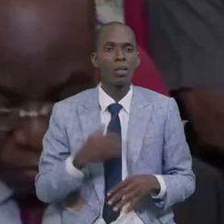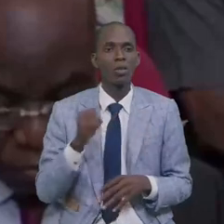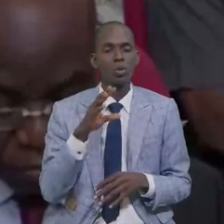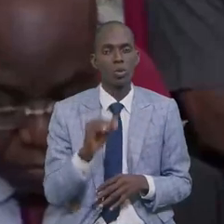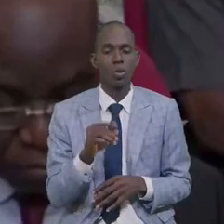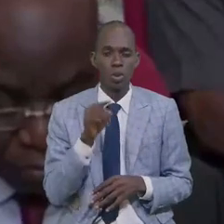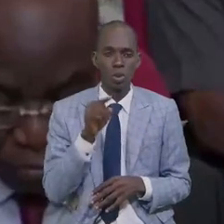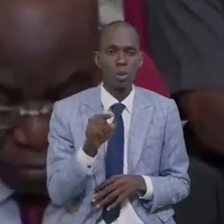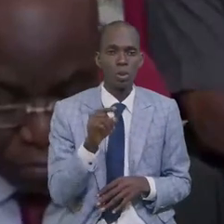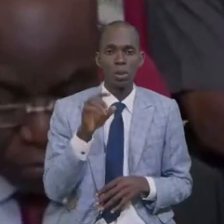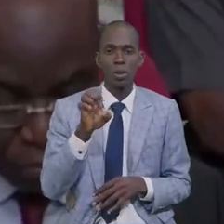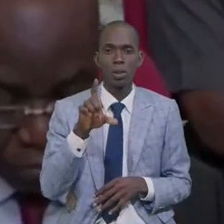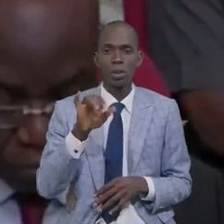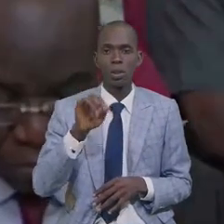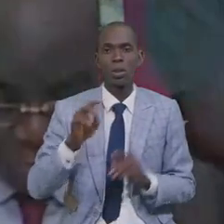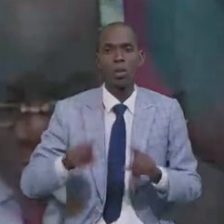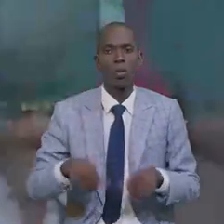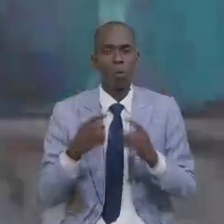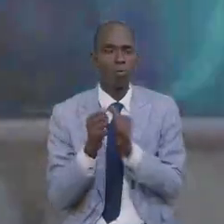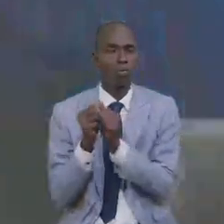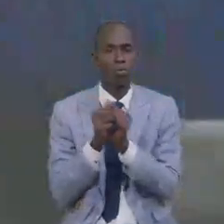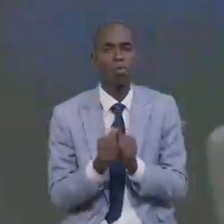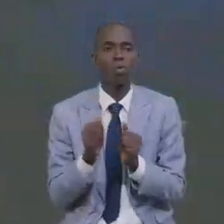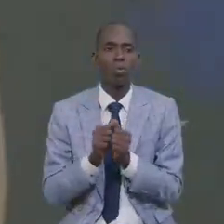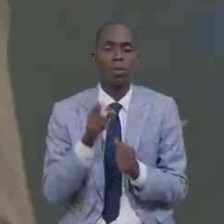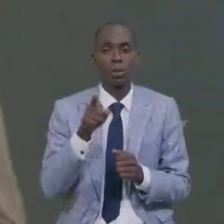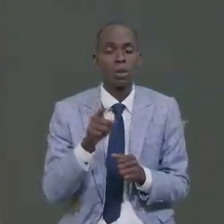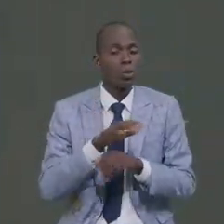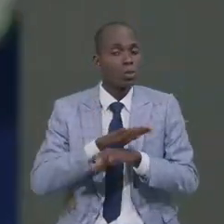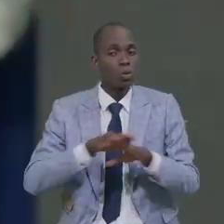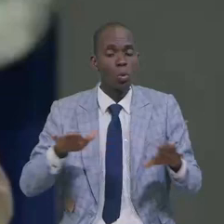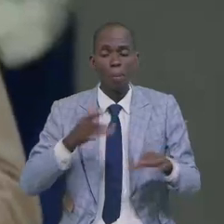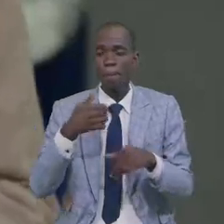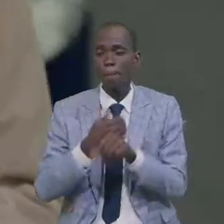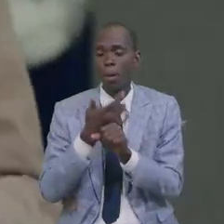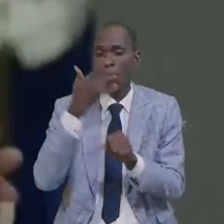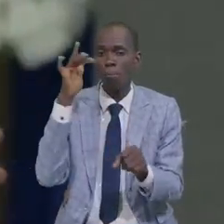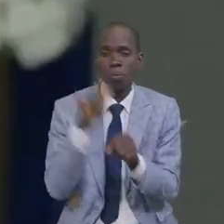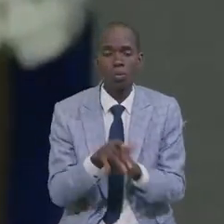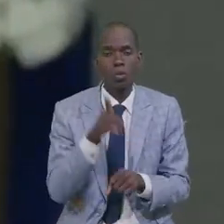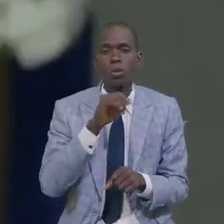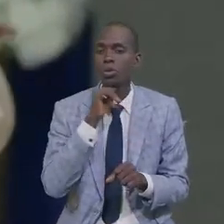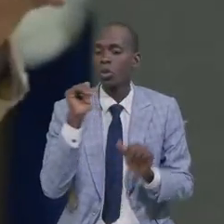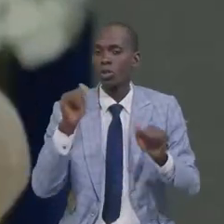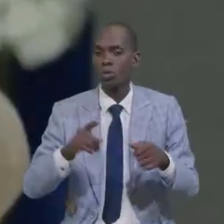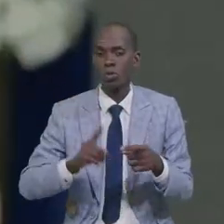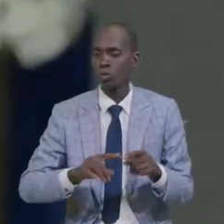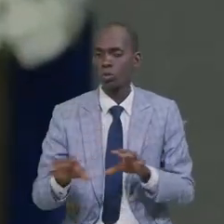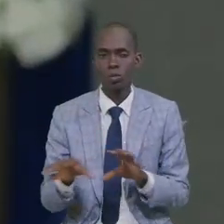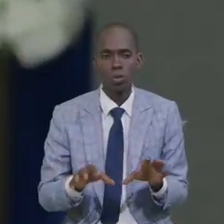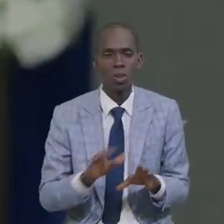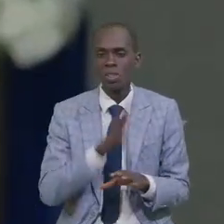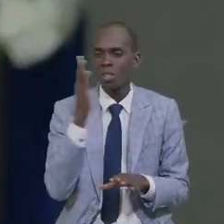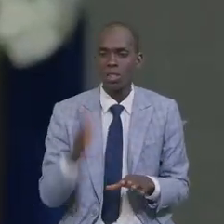donc avec eux. Ne fais jamais une promesse que tu n'es pas prêt à tenir. Et